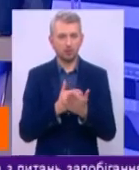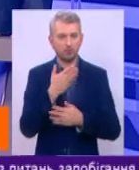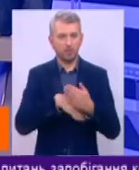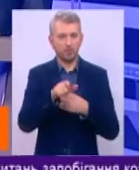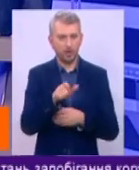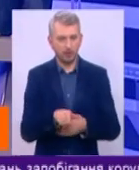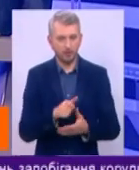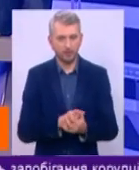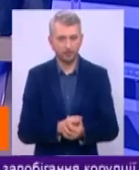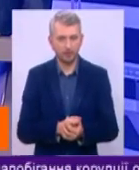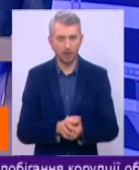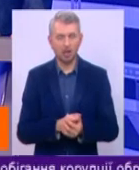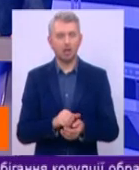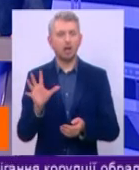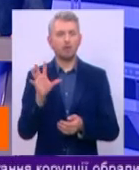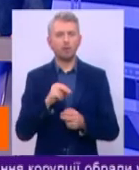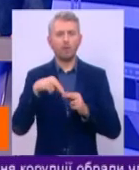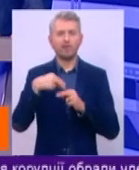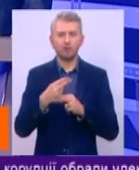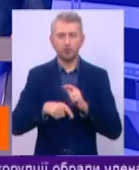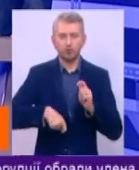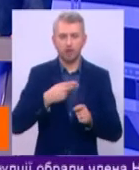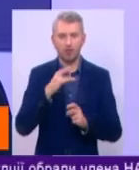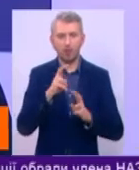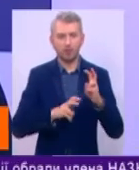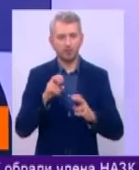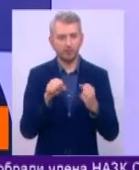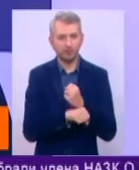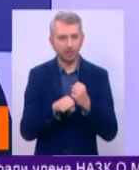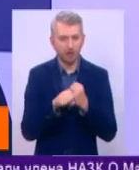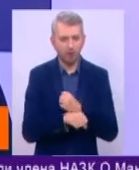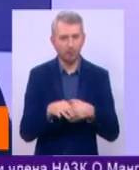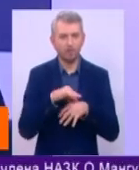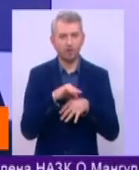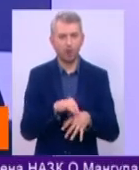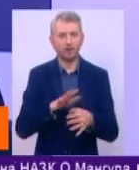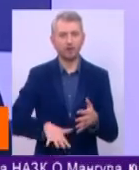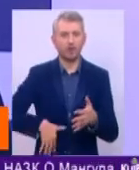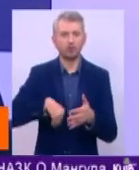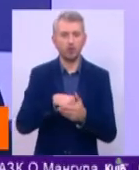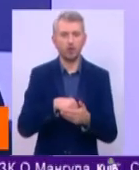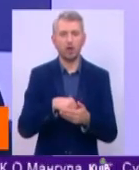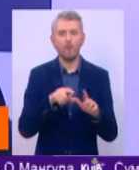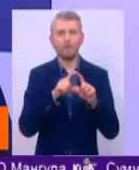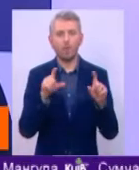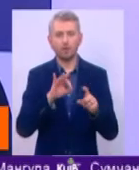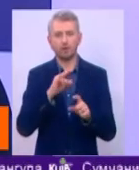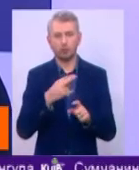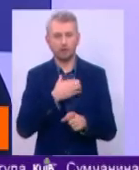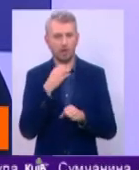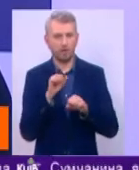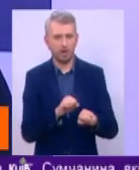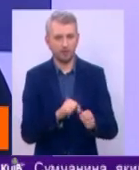инвалида. Значит, все возмещение ущерба по производственным травмам ведется за счет фонда социального